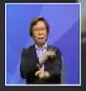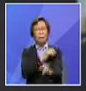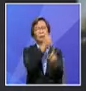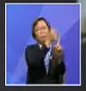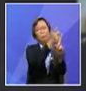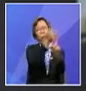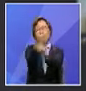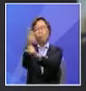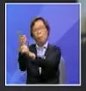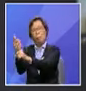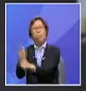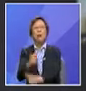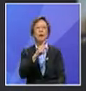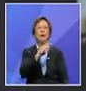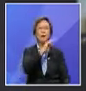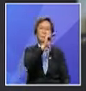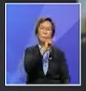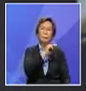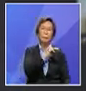masing-masing. Kementerian